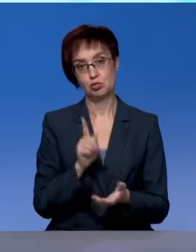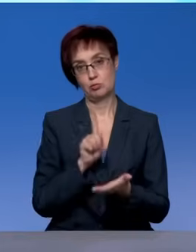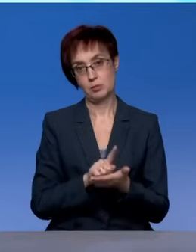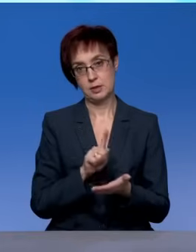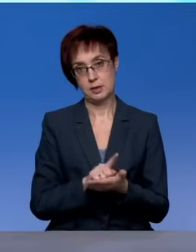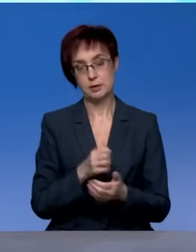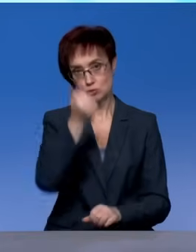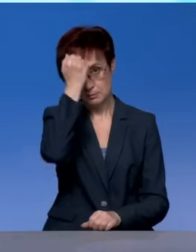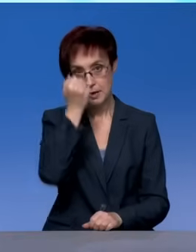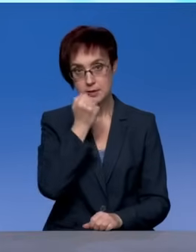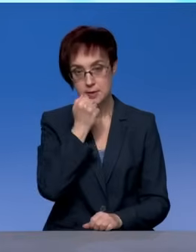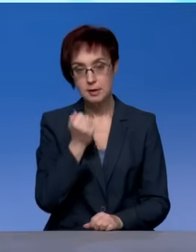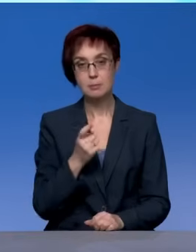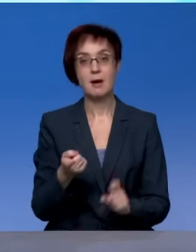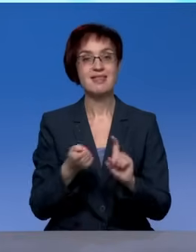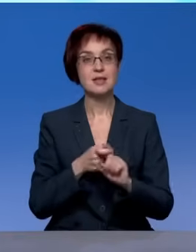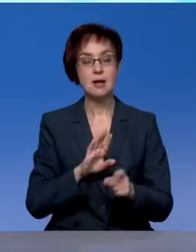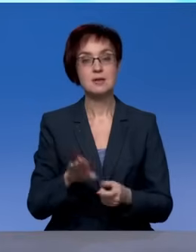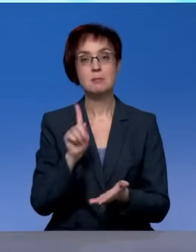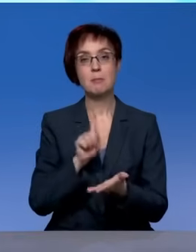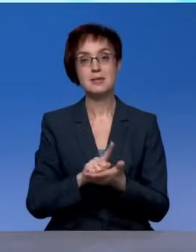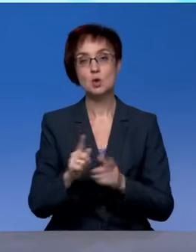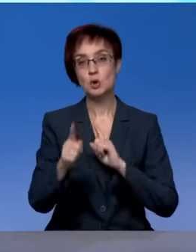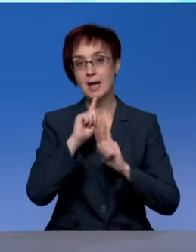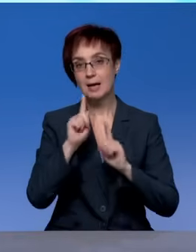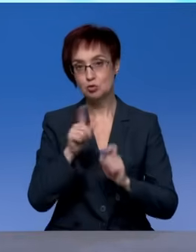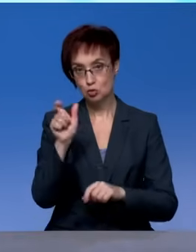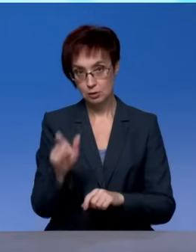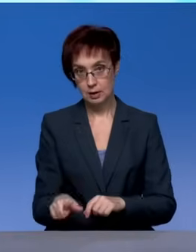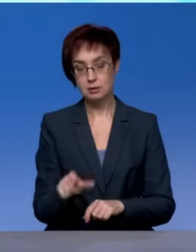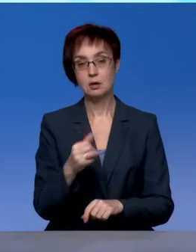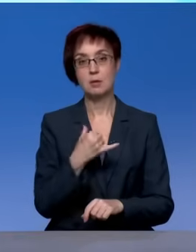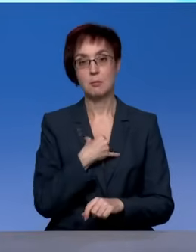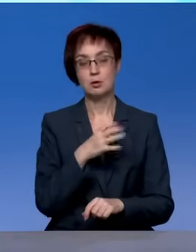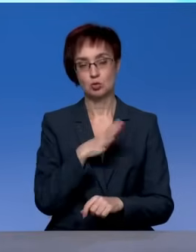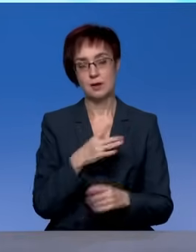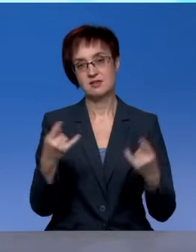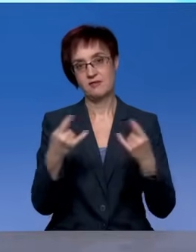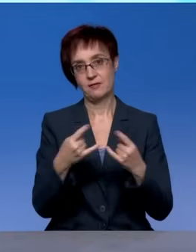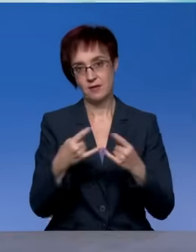разъяснение. Независимый пенсионный консультант Сергей Звенигородский был у нас в эфире.